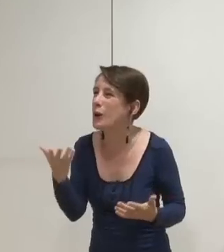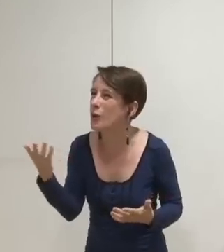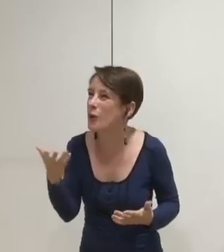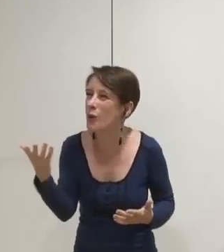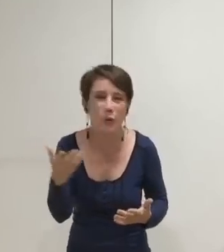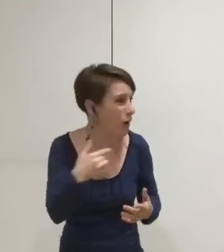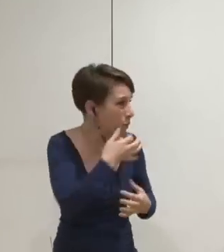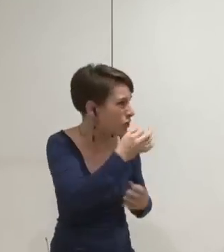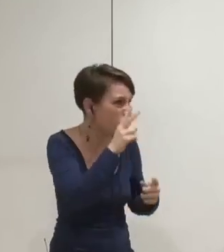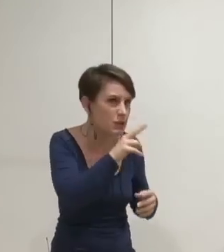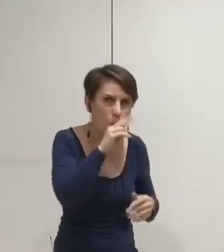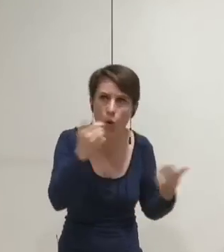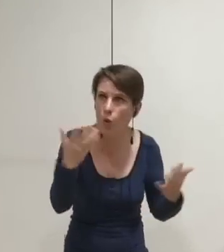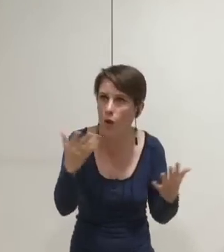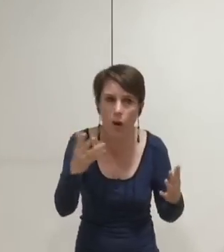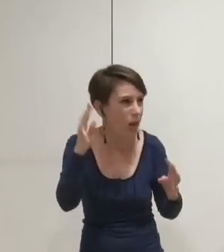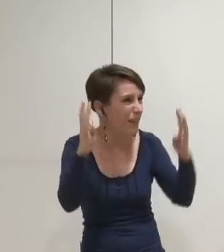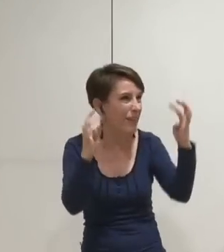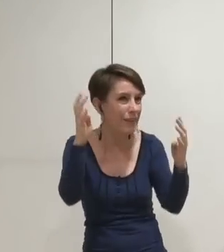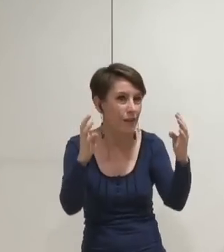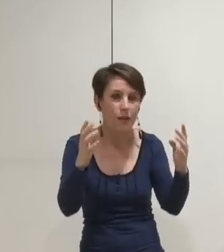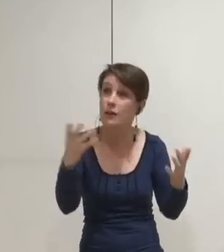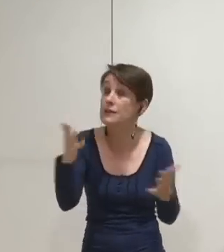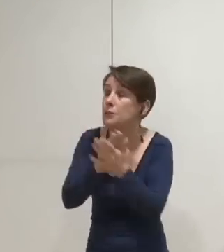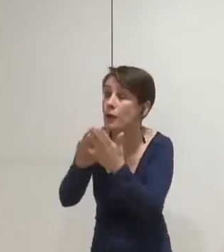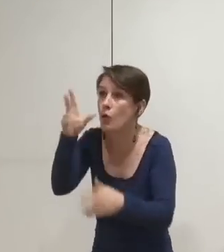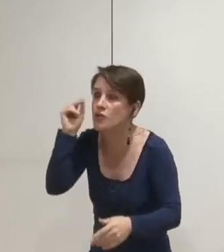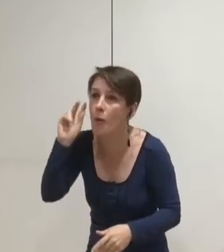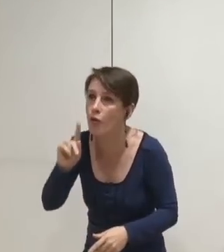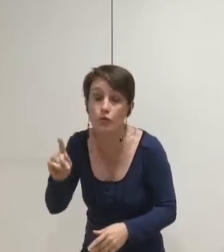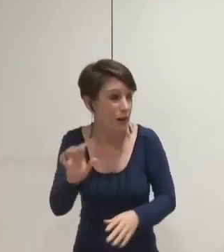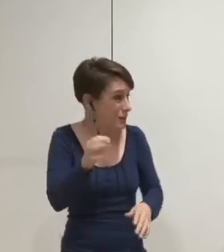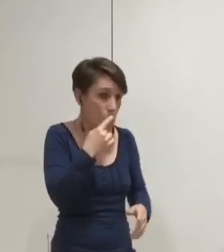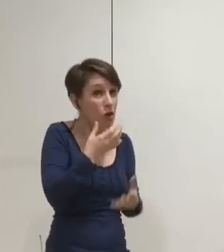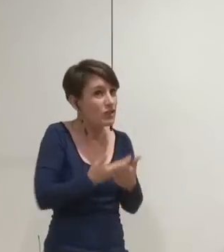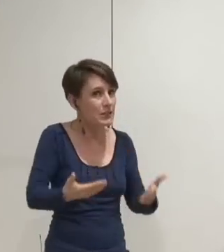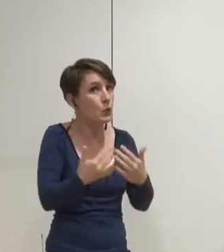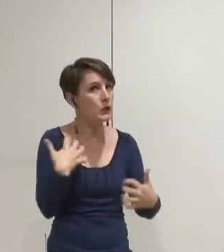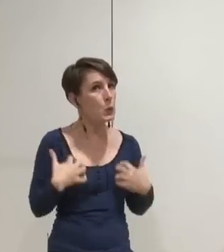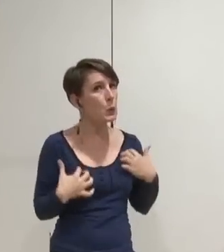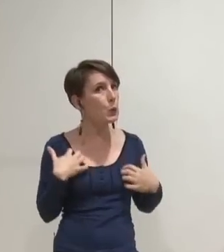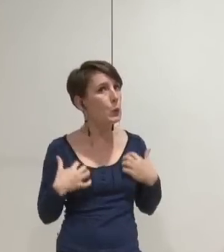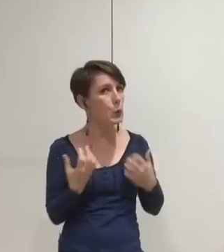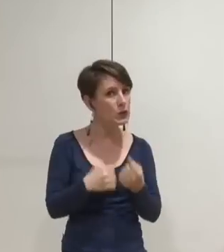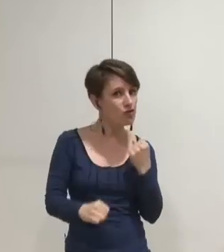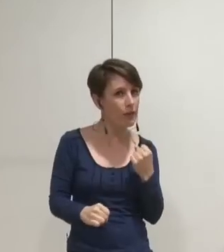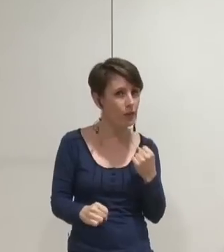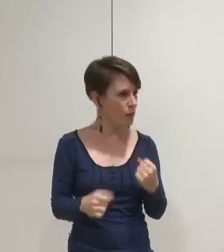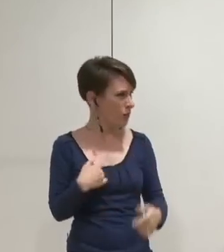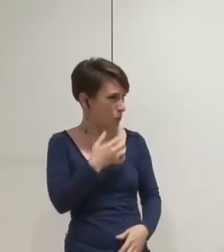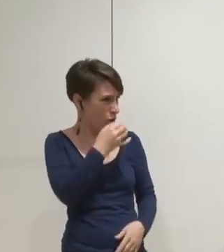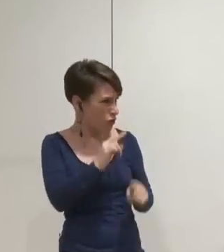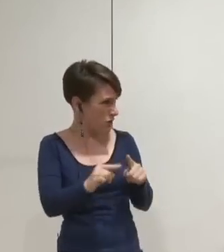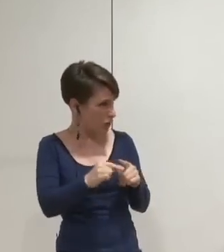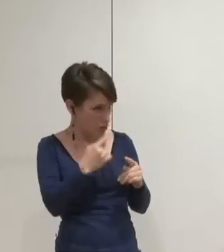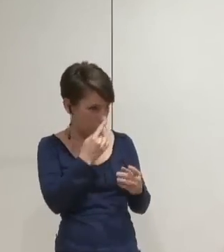ce que je viens de dire là j'ai pas entendu en fait dis c'était c'était très embarrassant c'est embarrassant parce que si vous voulez je savais pas que c'était drôle ce que je venais de dire